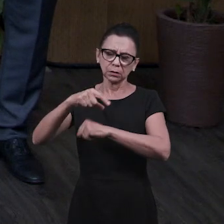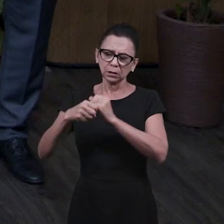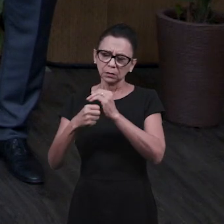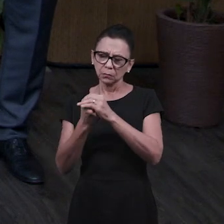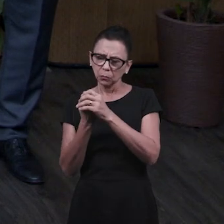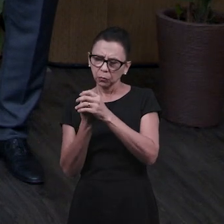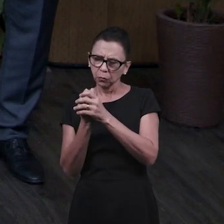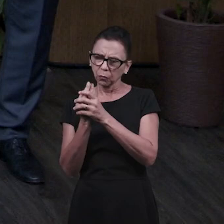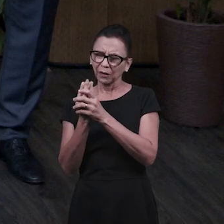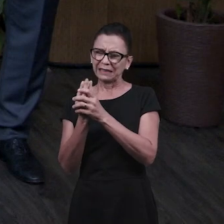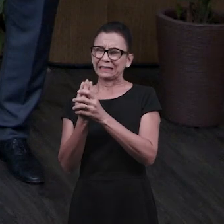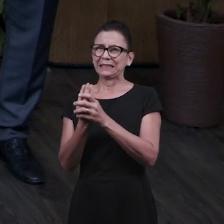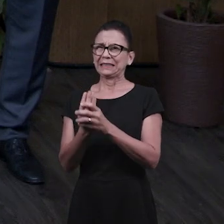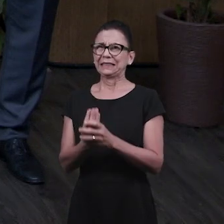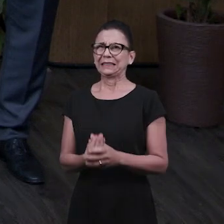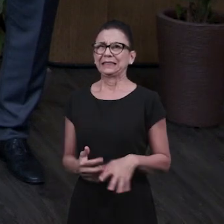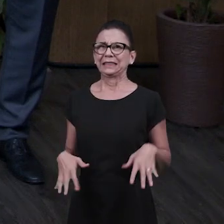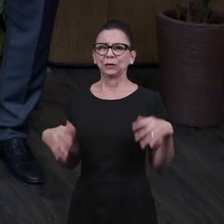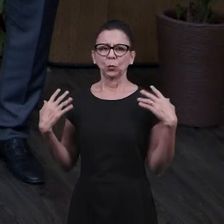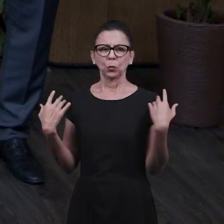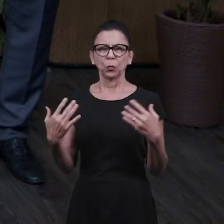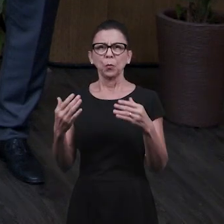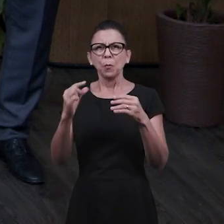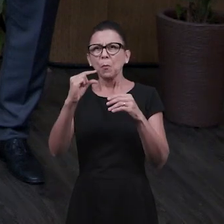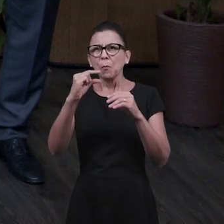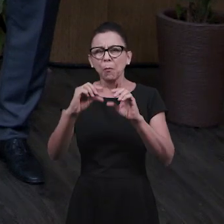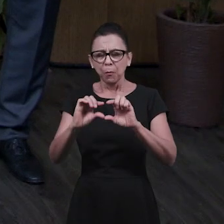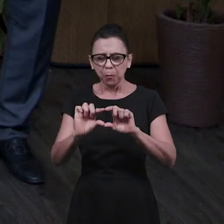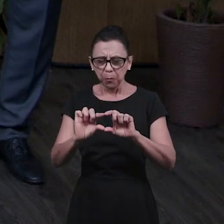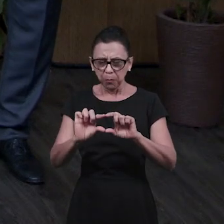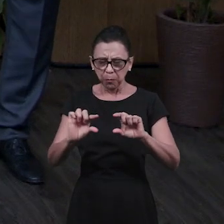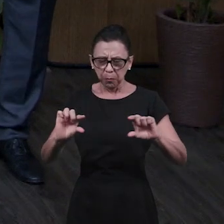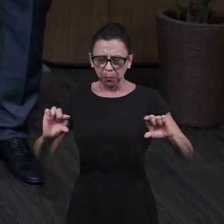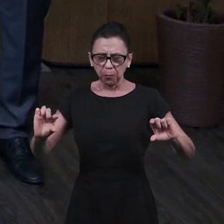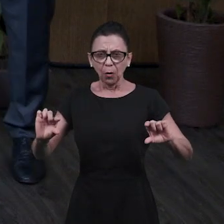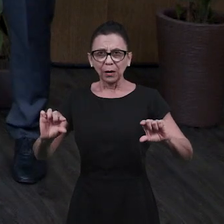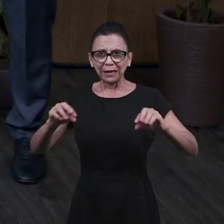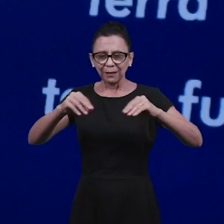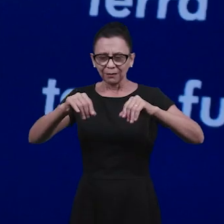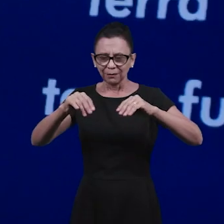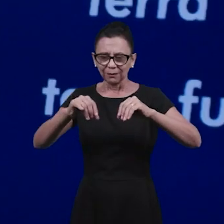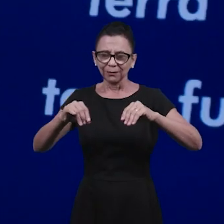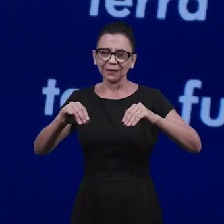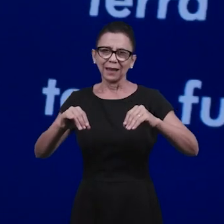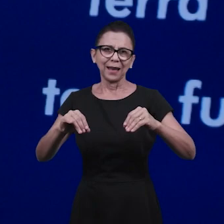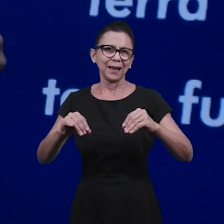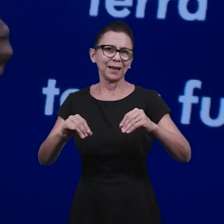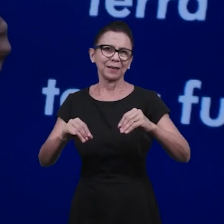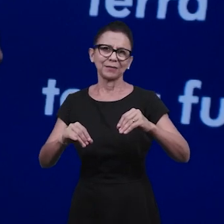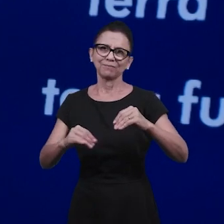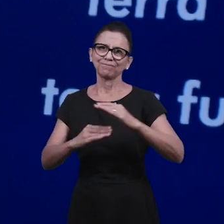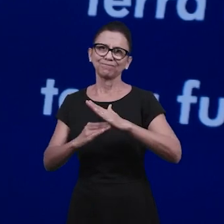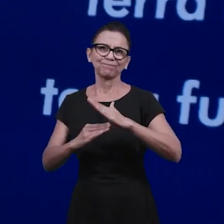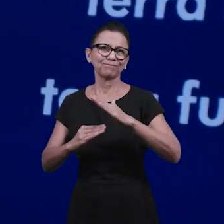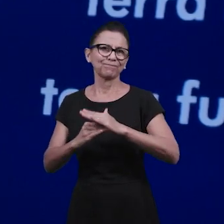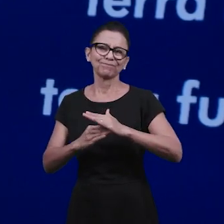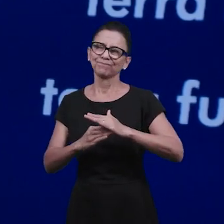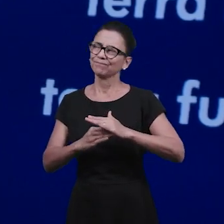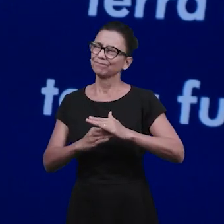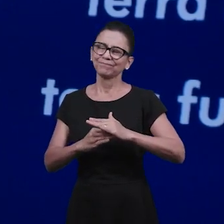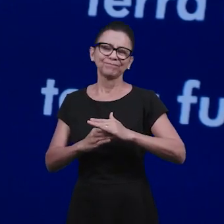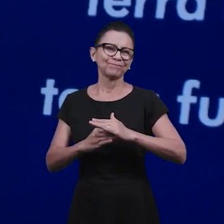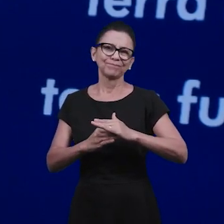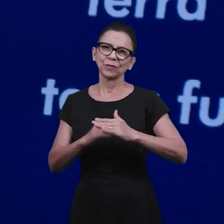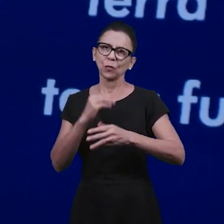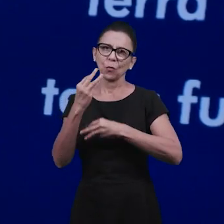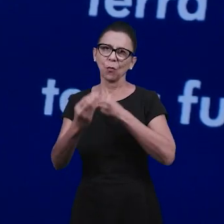mais la quantité de terre était insuffisante pour maintenir